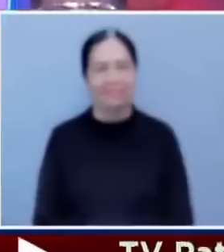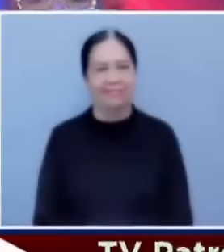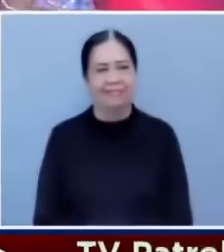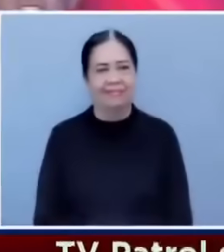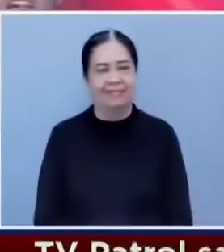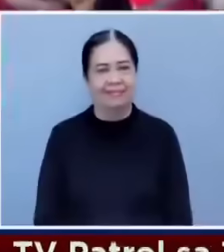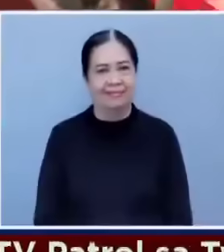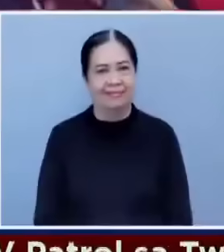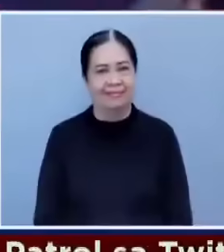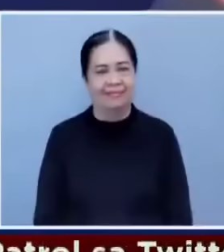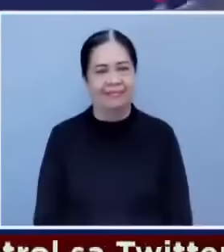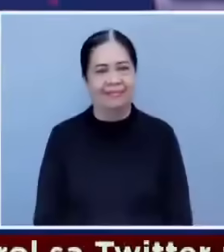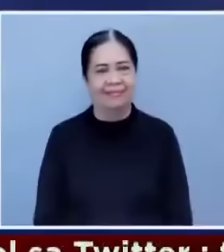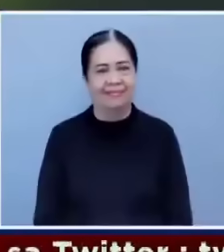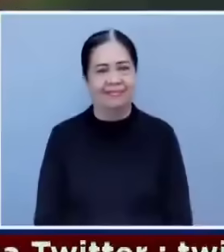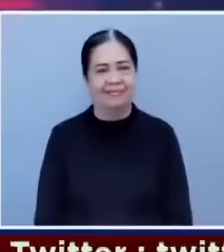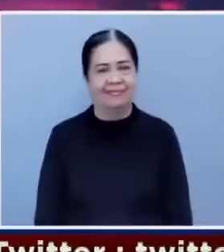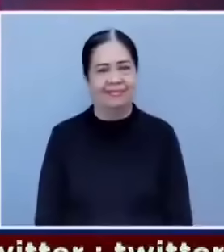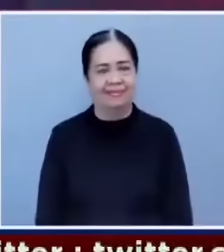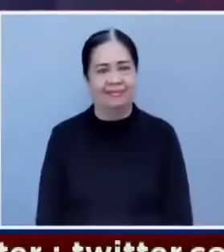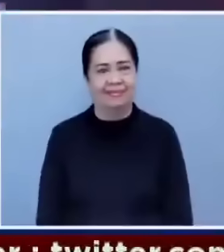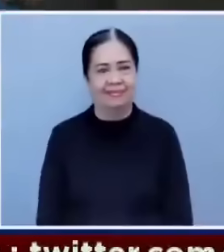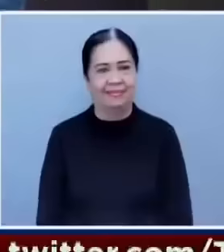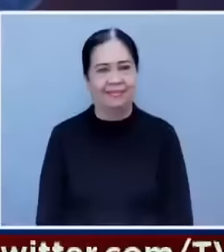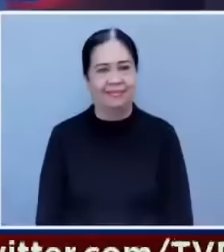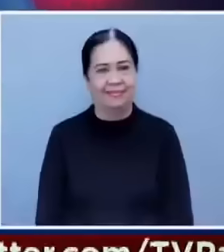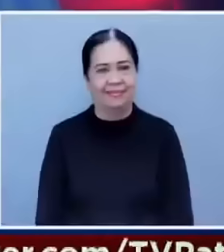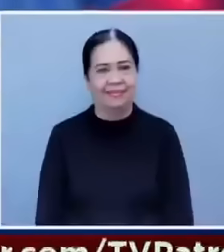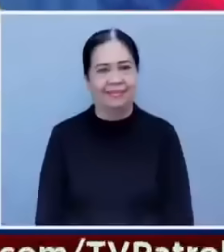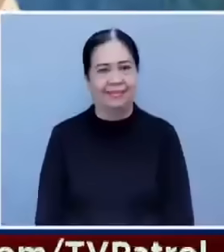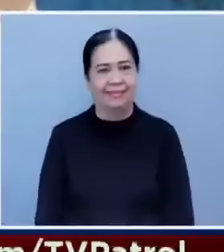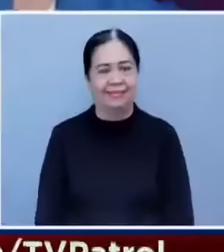MJ Felipe, ABS-CBN News.